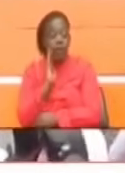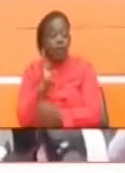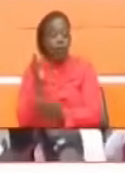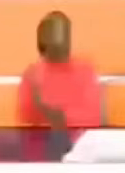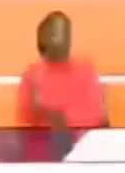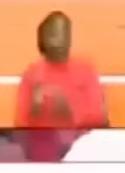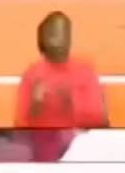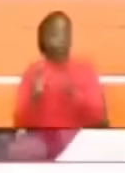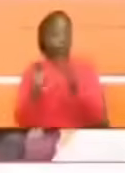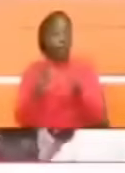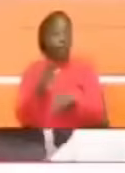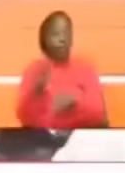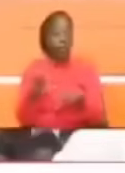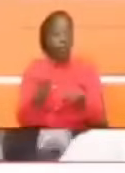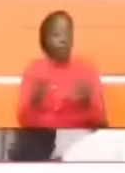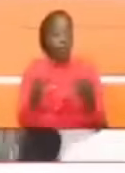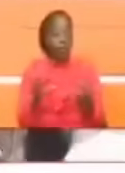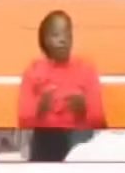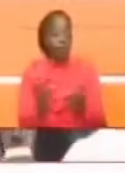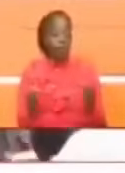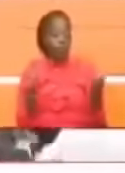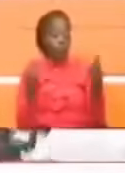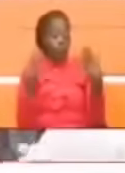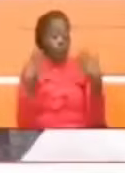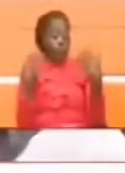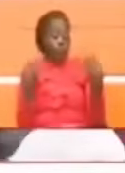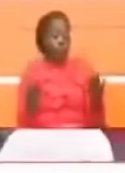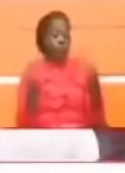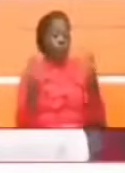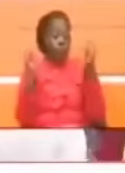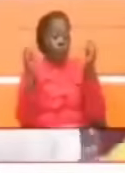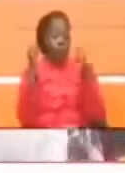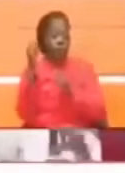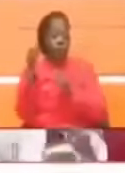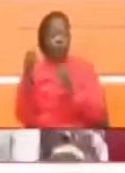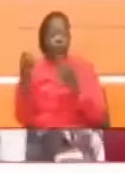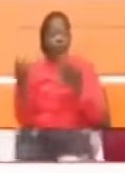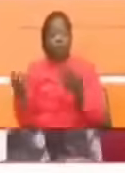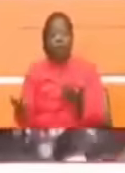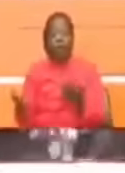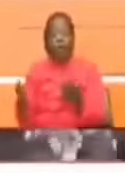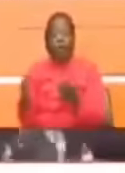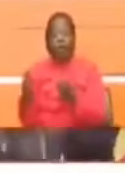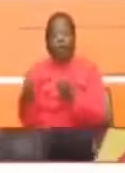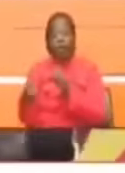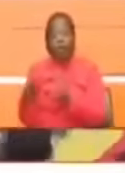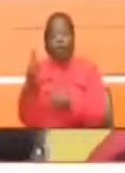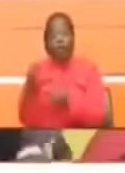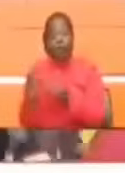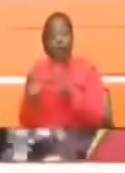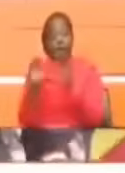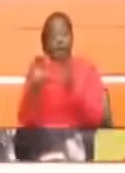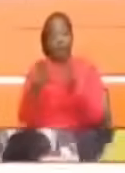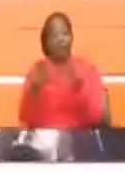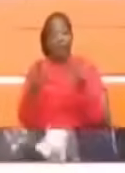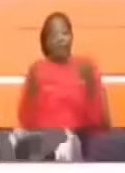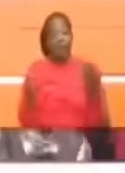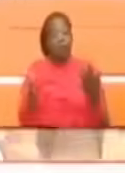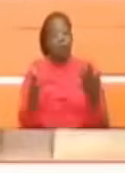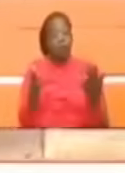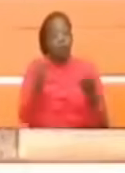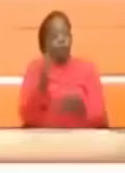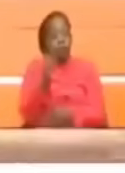asibye ebitundu by'Obushenyi ng'asagulira ekibiina kye obuwagizi olukungaana lukubye ku kisaawe